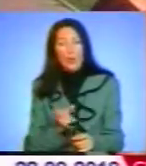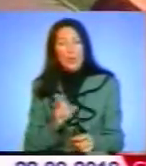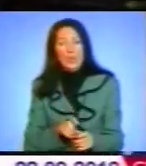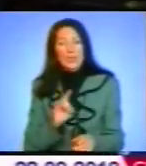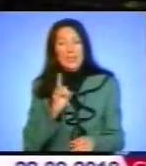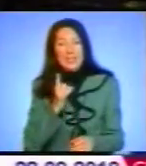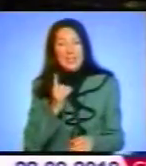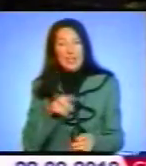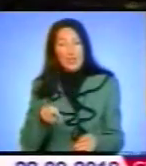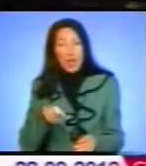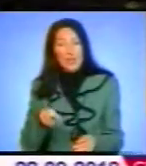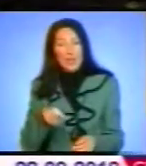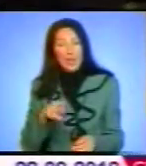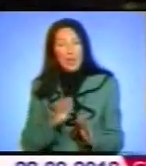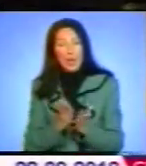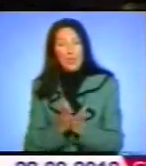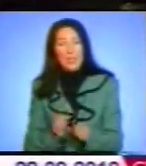літератури. Книги поповнюються